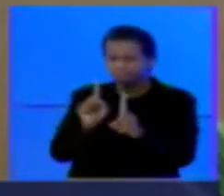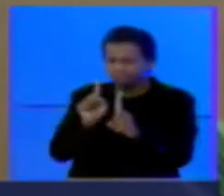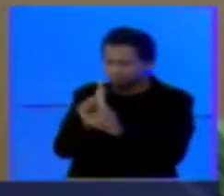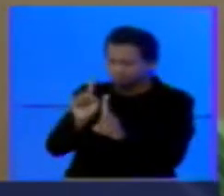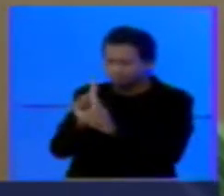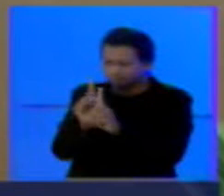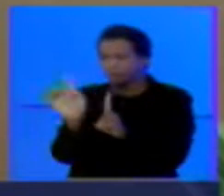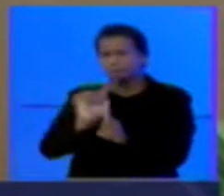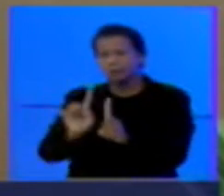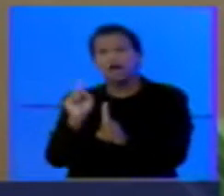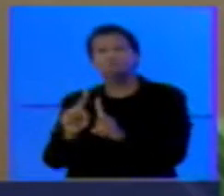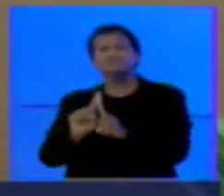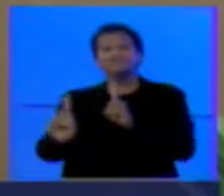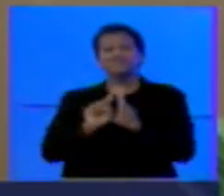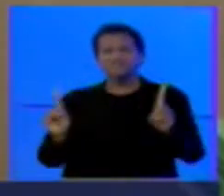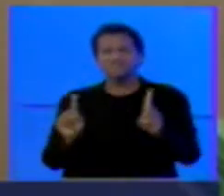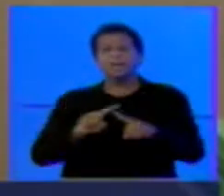termasuk saya sendiri.